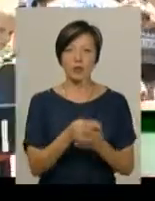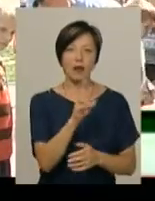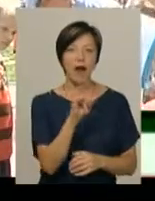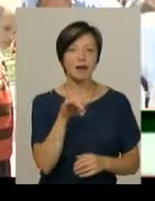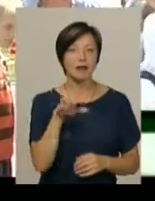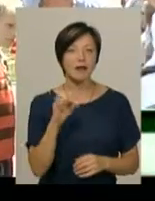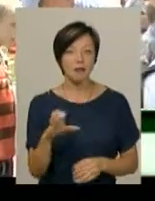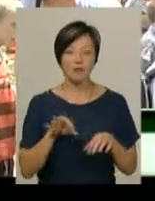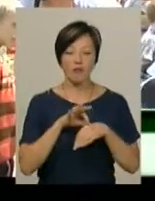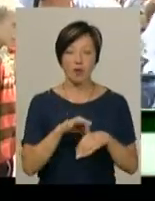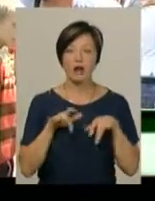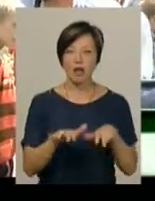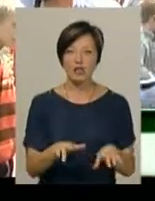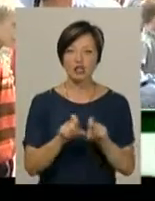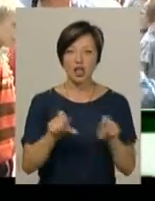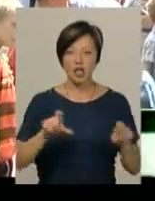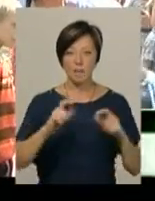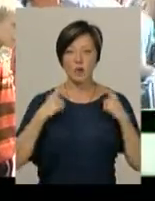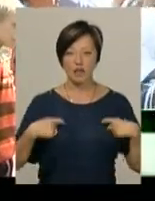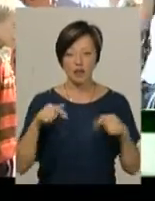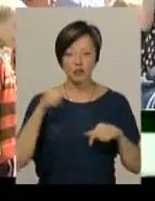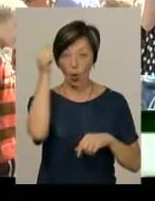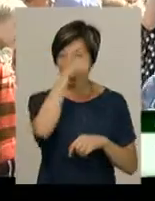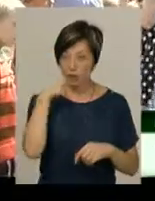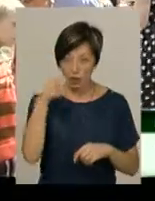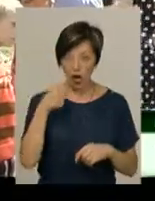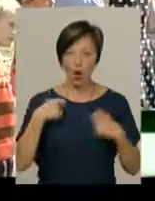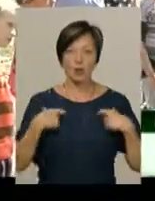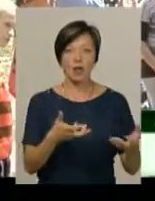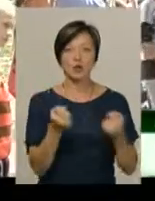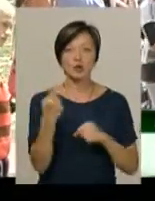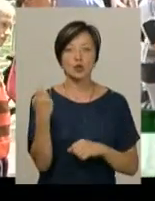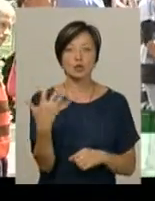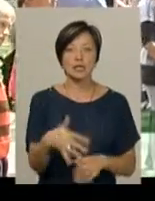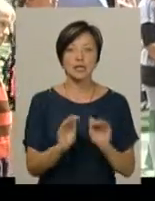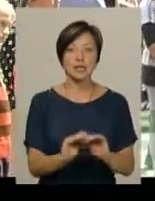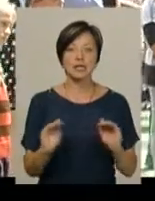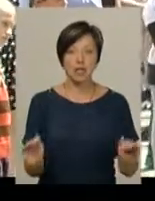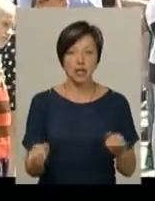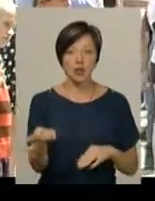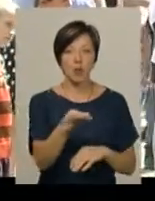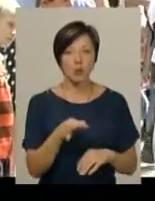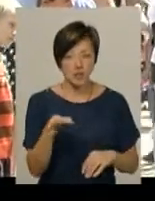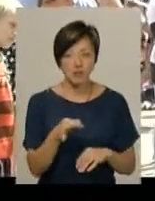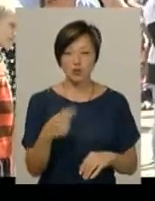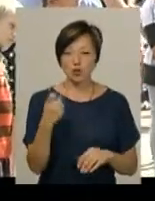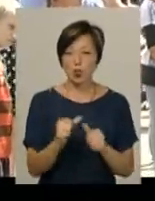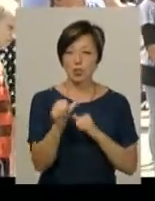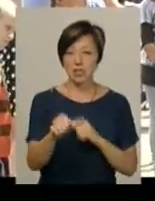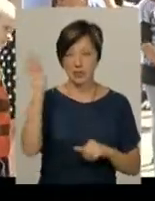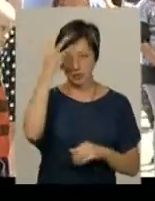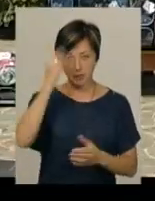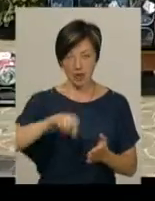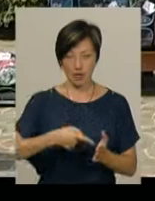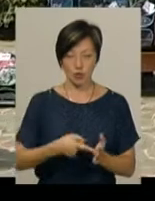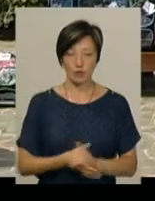«Карітас» проводить акцію «Шкільний портфелик». Цьогоріч рюкзаки отримали 150 дітей з області, 100 з них – з